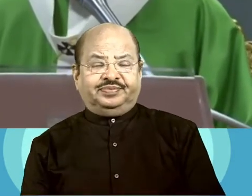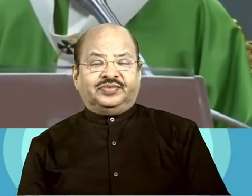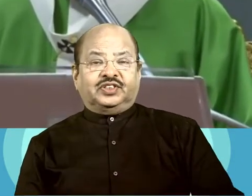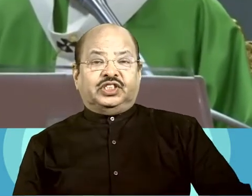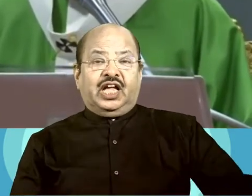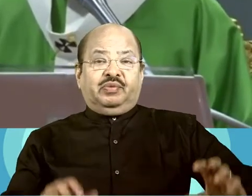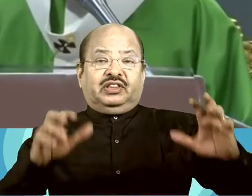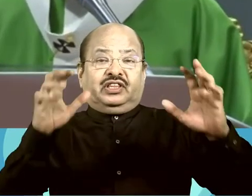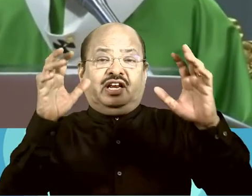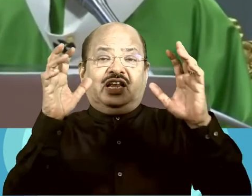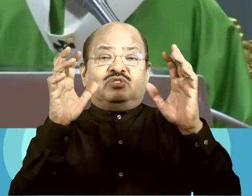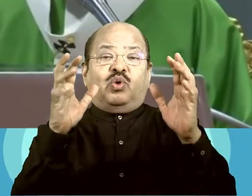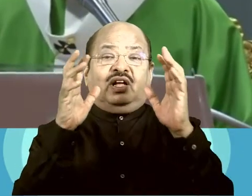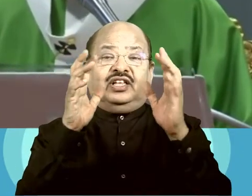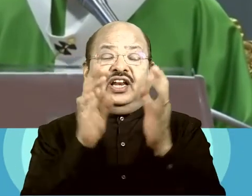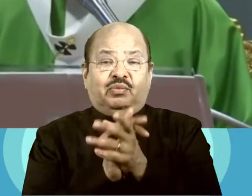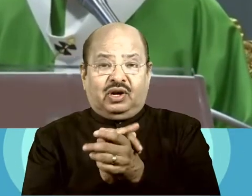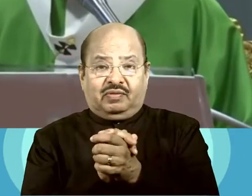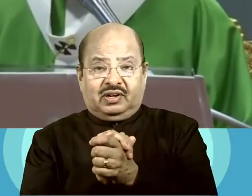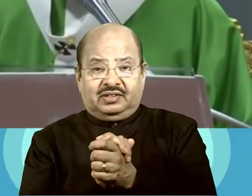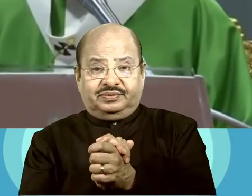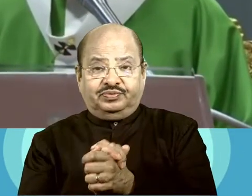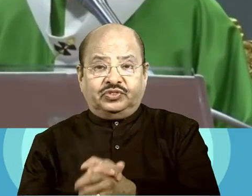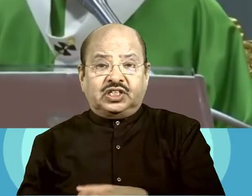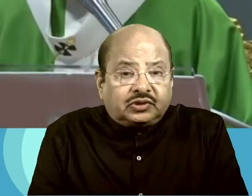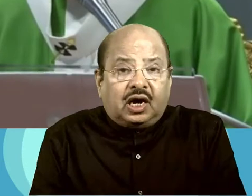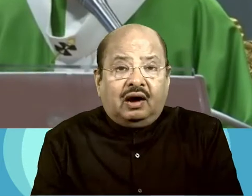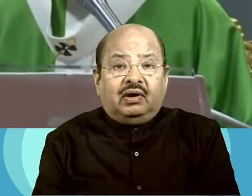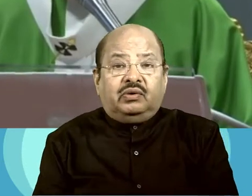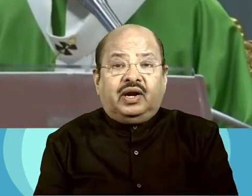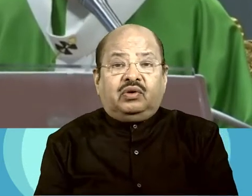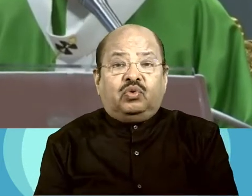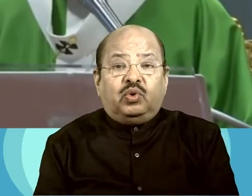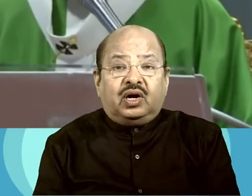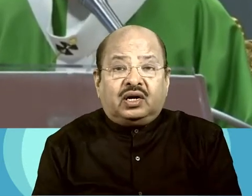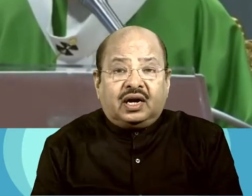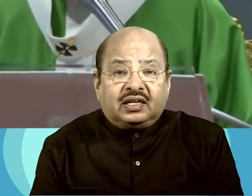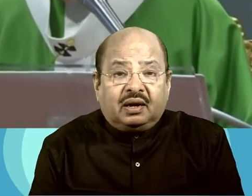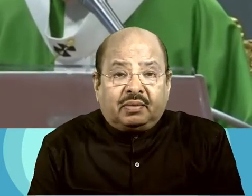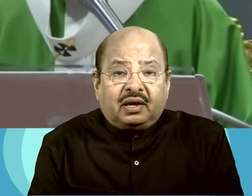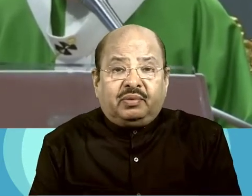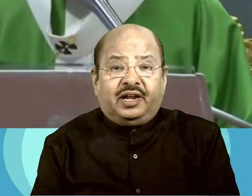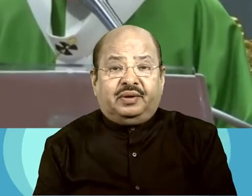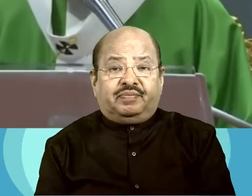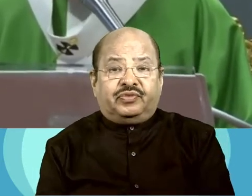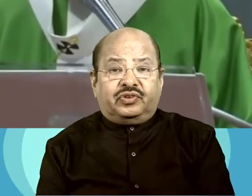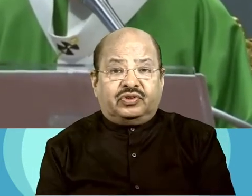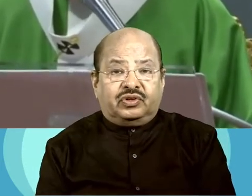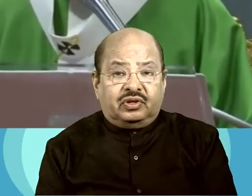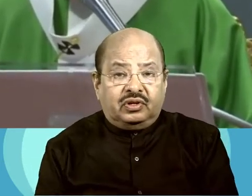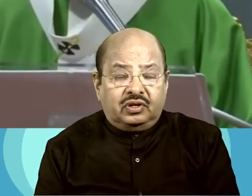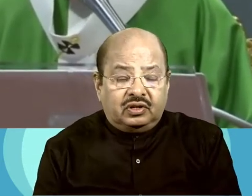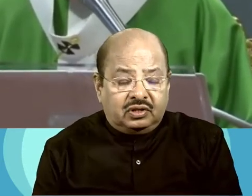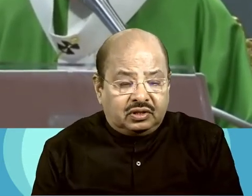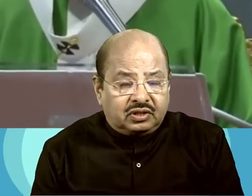ചെലുത്തുന്നവളാണ്. ദൈവത്തിൻ്റെ സ്വാധീനമുള്ളവൾ. അവളുടെ ഉവ എന്ന മറുപടിയും